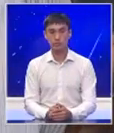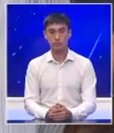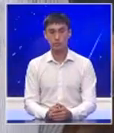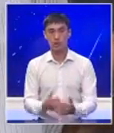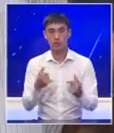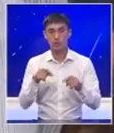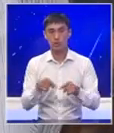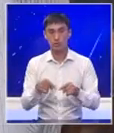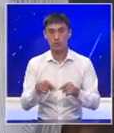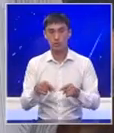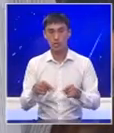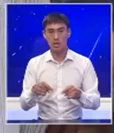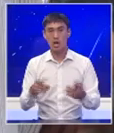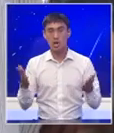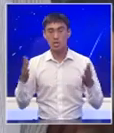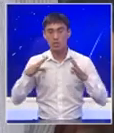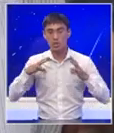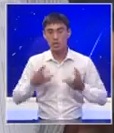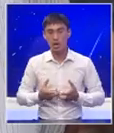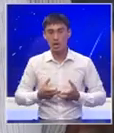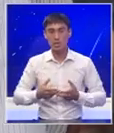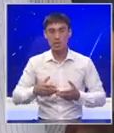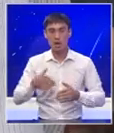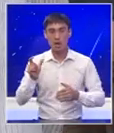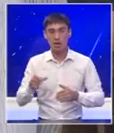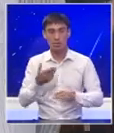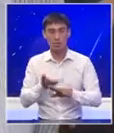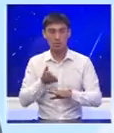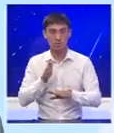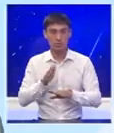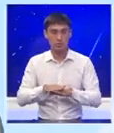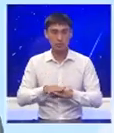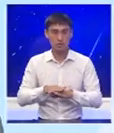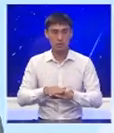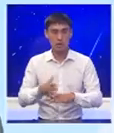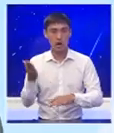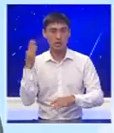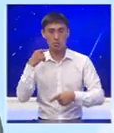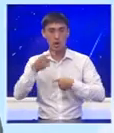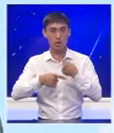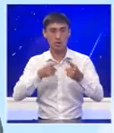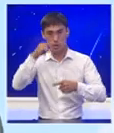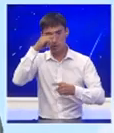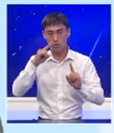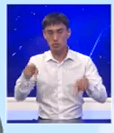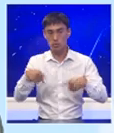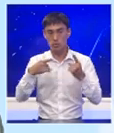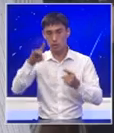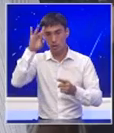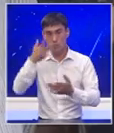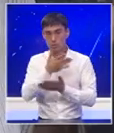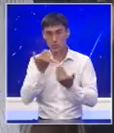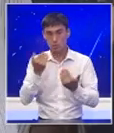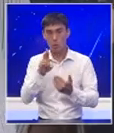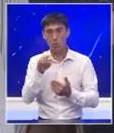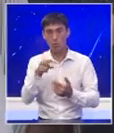Мына жерде шаршаған, қажыған адамның кескіні сомдалған, тым солғын. Ширек ғасыр Қазақстанды құрған тұлға танылып тұрған жоқ.